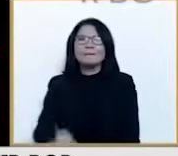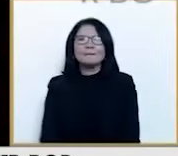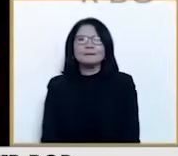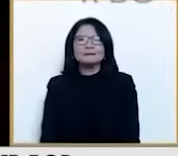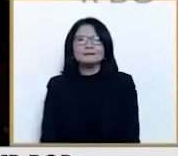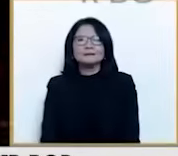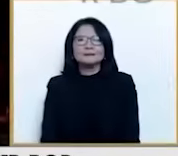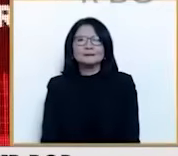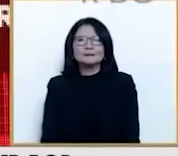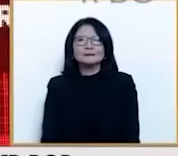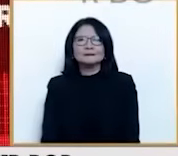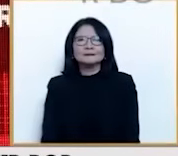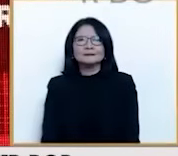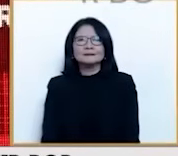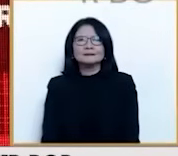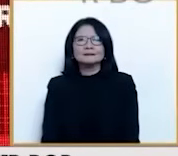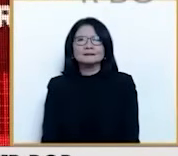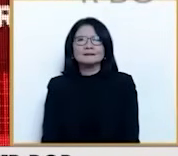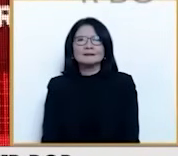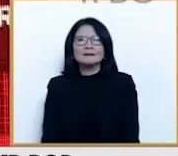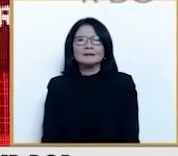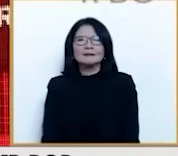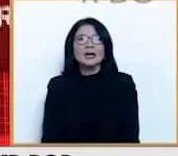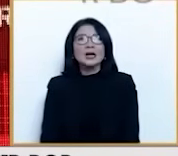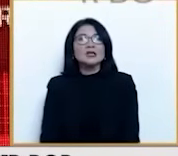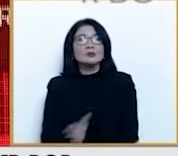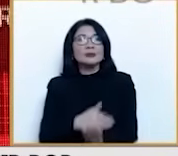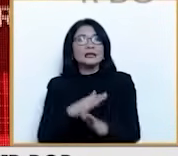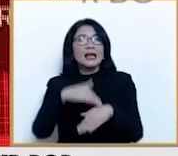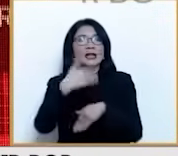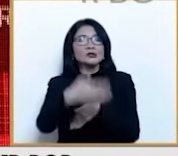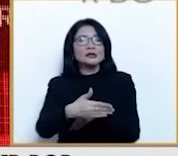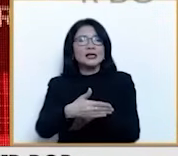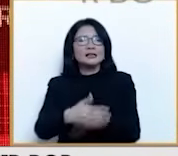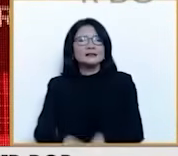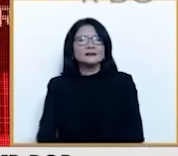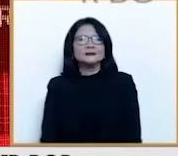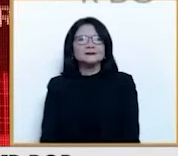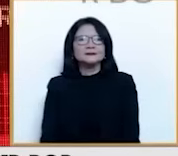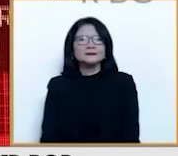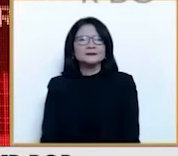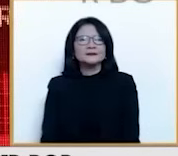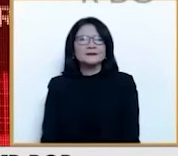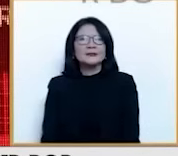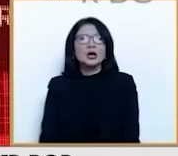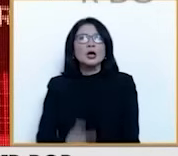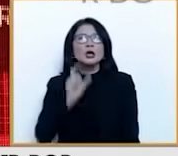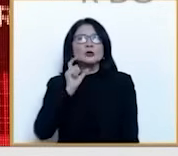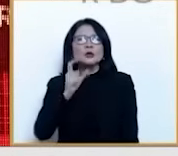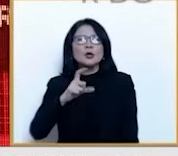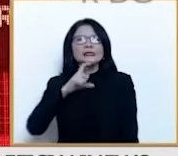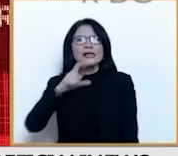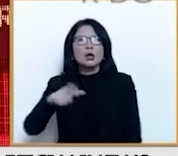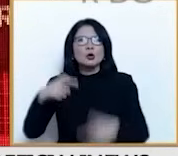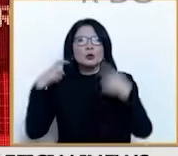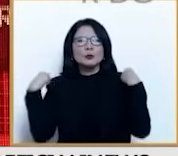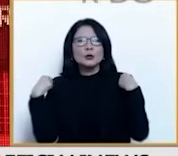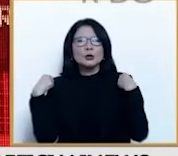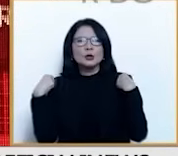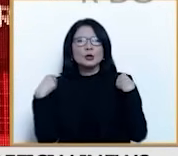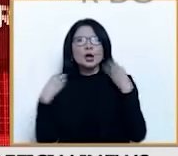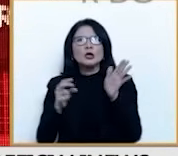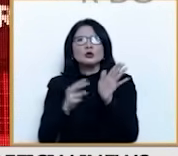Berikutnya. Baik, sebelum kita lanjutkan, boleh diberikan apresiasi terlebih dahulu untuk calon gubernur nomor